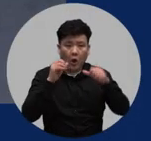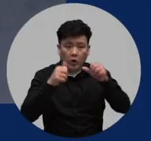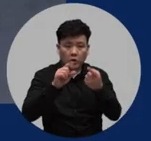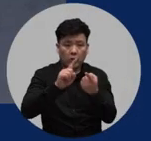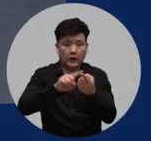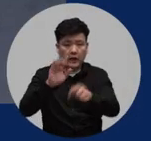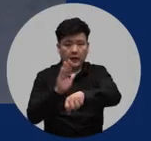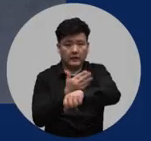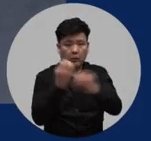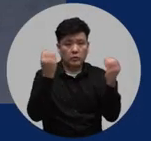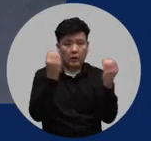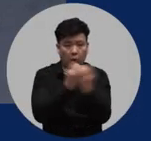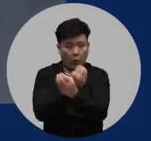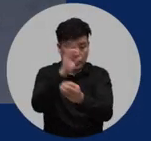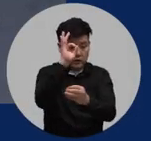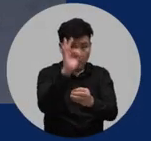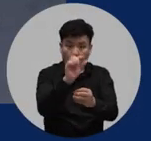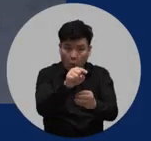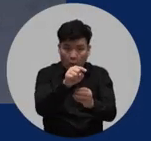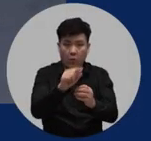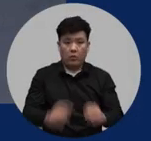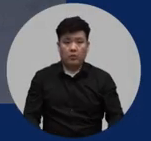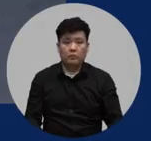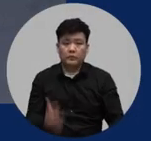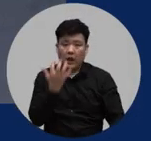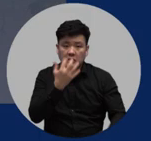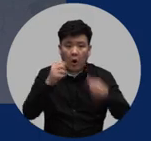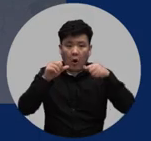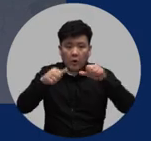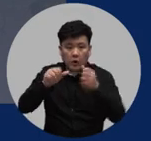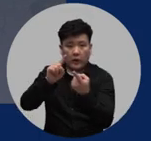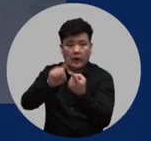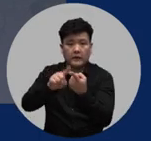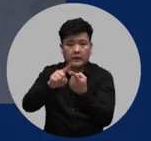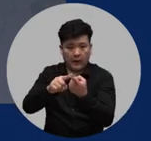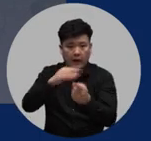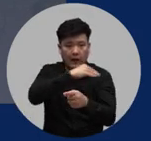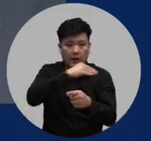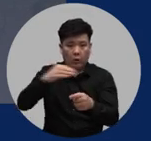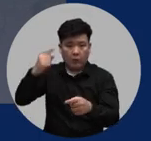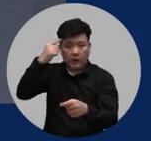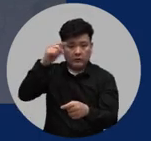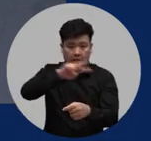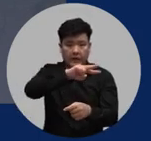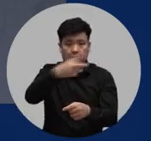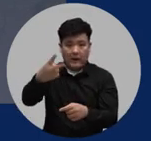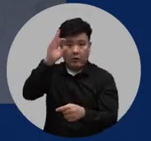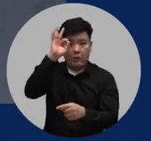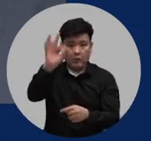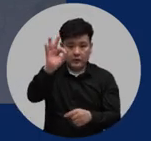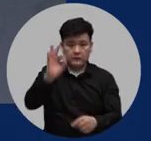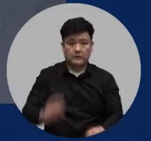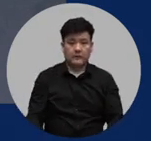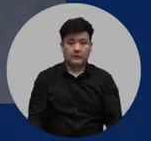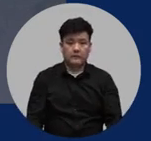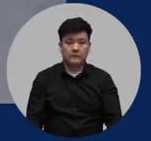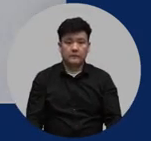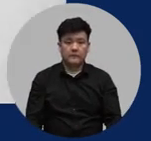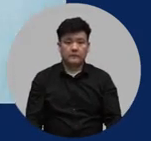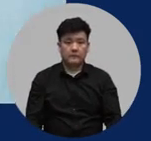성희롱에 대한 잘못된 오해를 살펴보고 성희롱에 대해 올바르게 인식하는 시간을 가져보도록 하겠습니다.